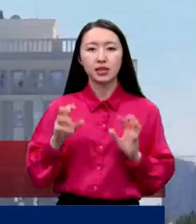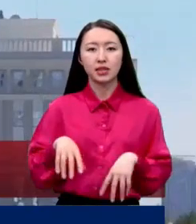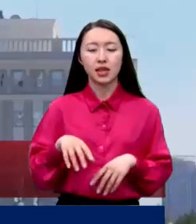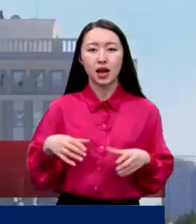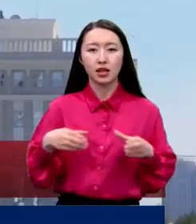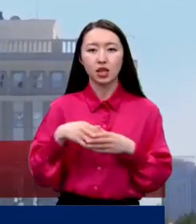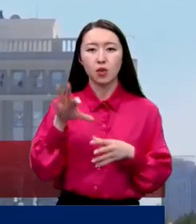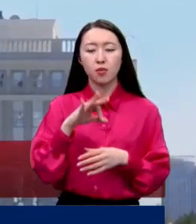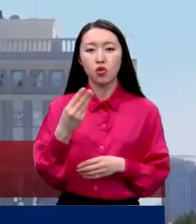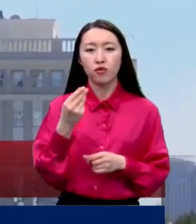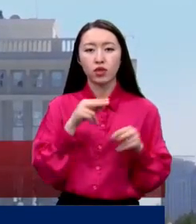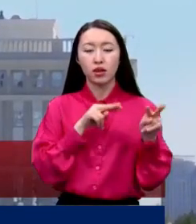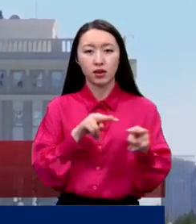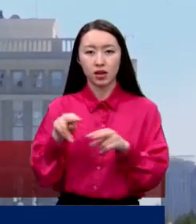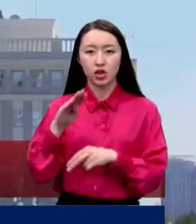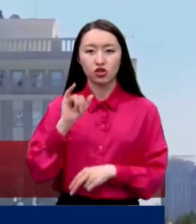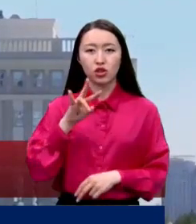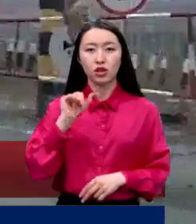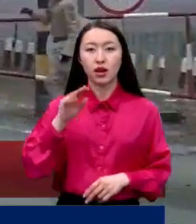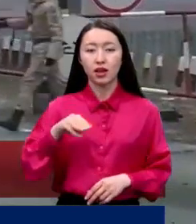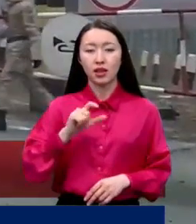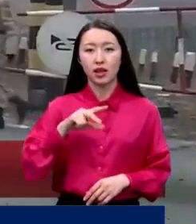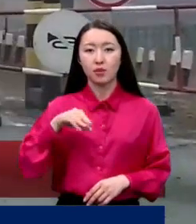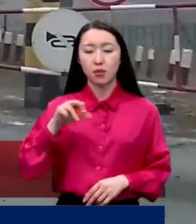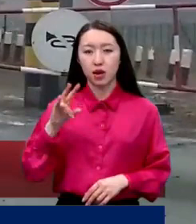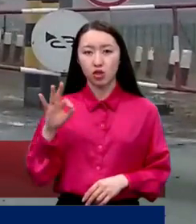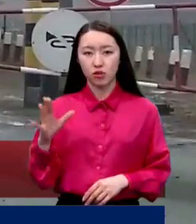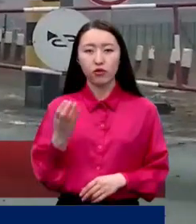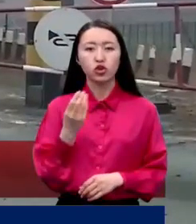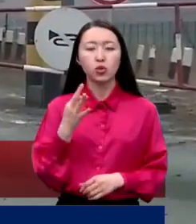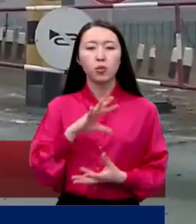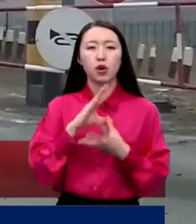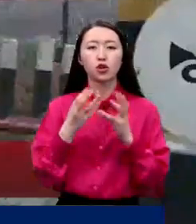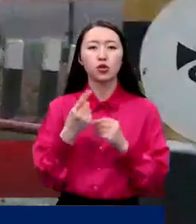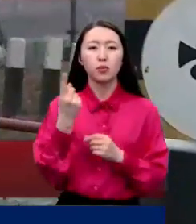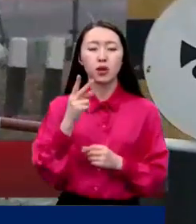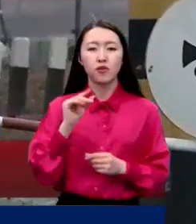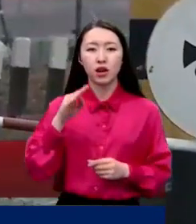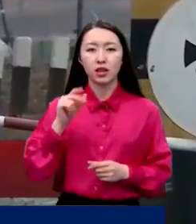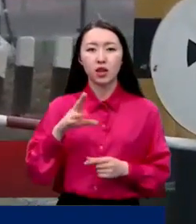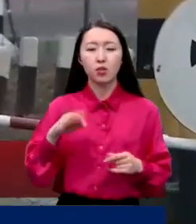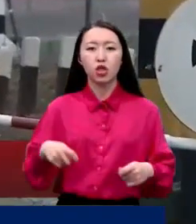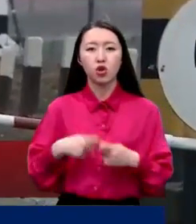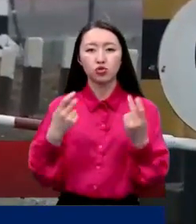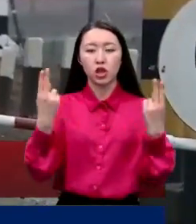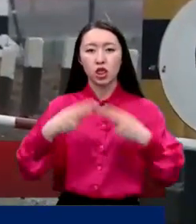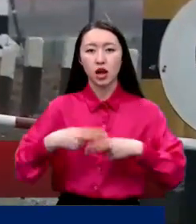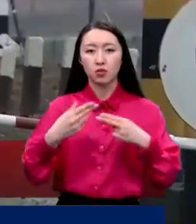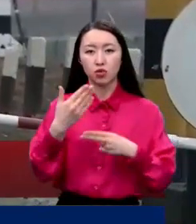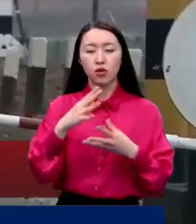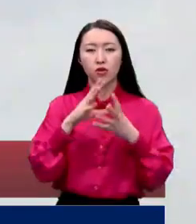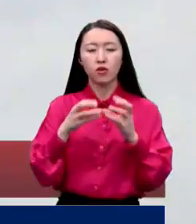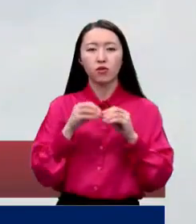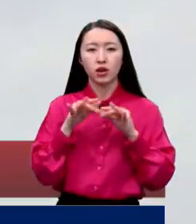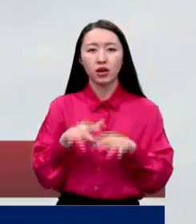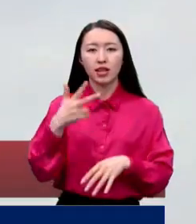по финансовому мониторингу Жанат Элиманов. Также по итогам первого квартала по нарушениям в таможенной сфере возбуждены